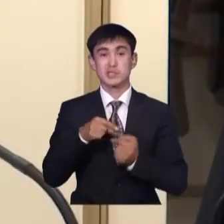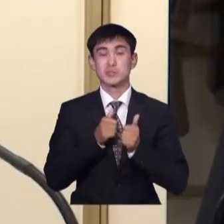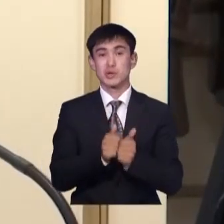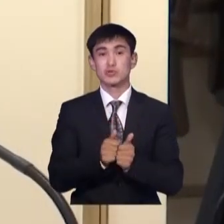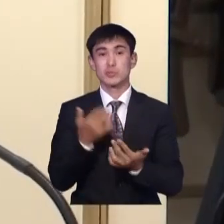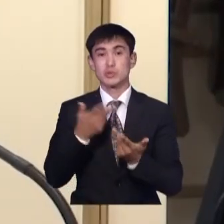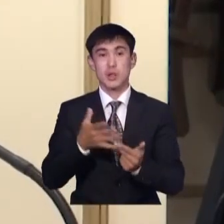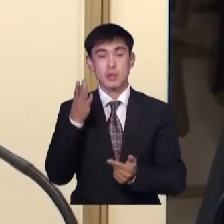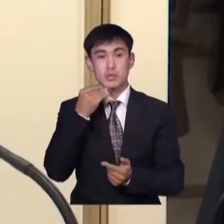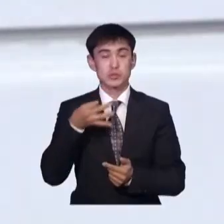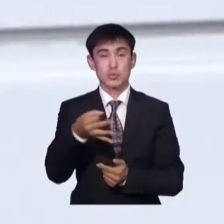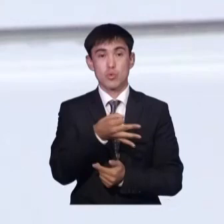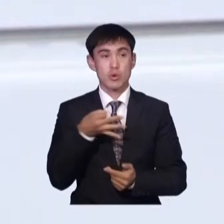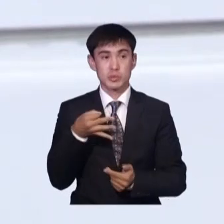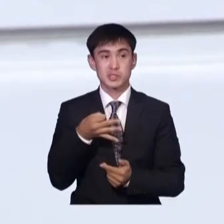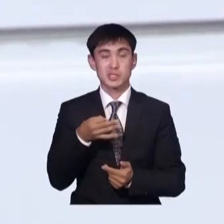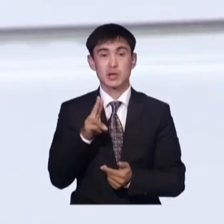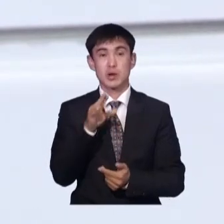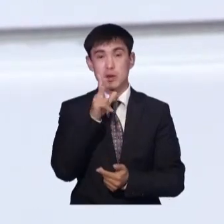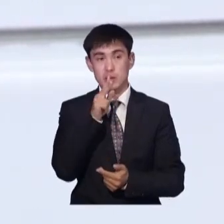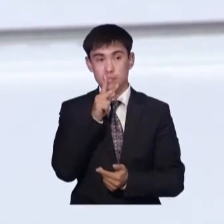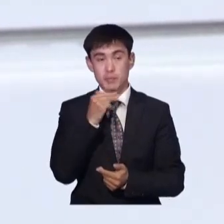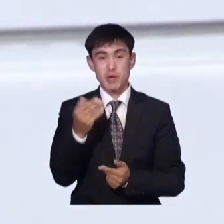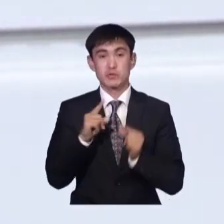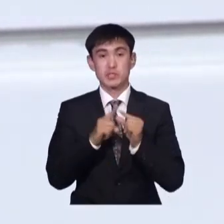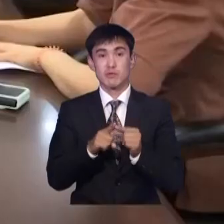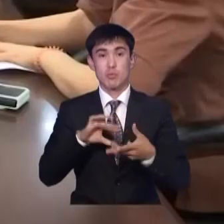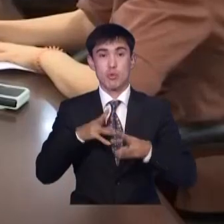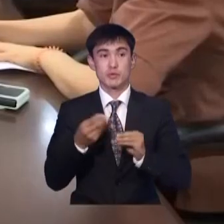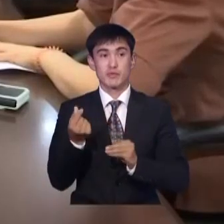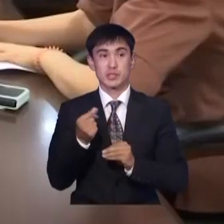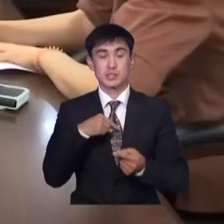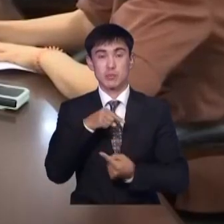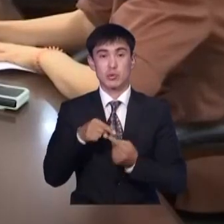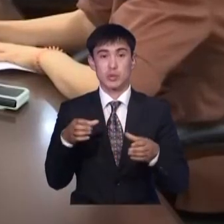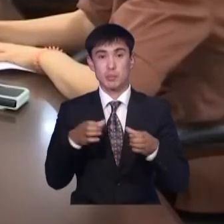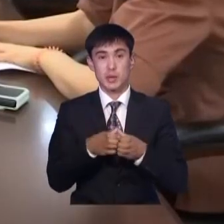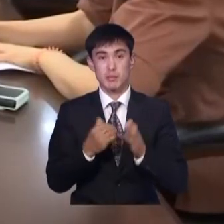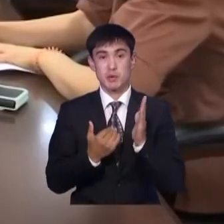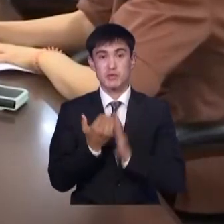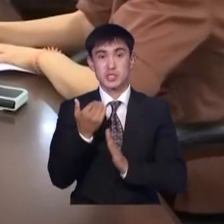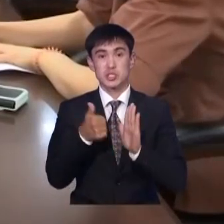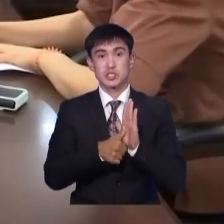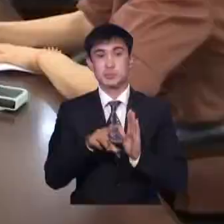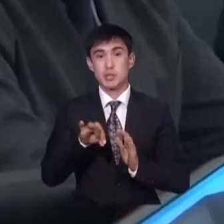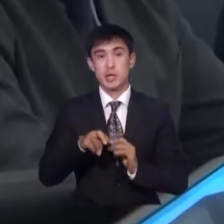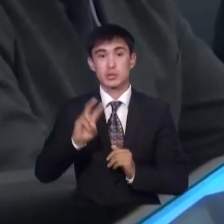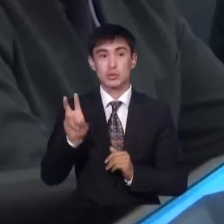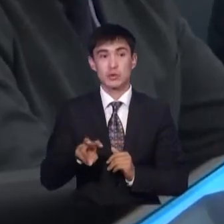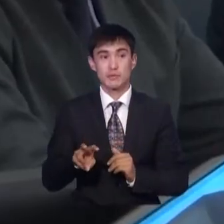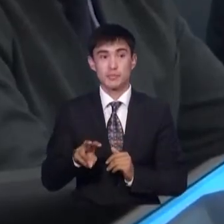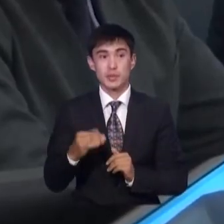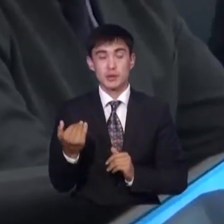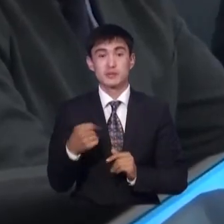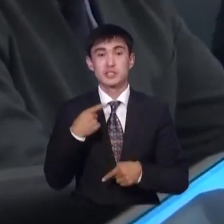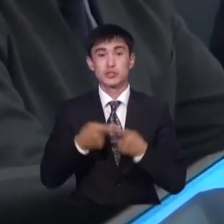бизнес-партнерства между Алматинской областью и Кореей. По его словам, общий финансовый оборот компании превышает 6 миллиардов долларов. Кроме